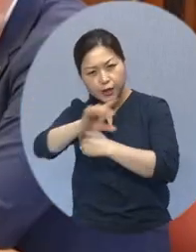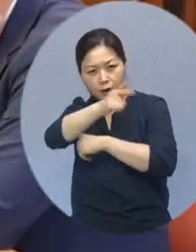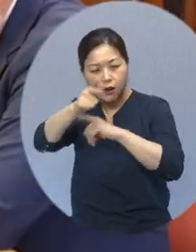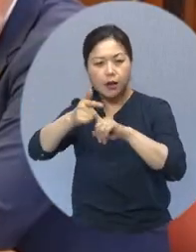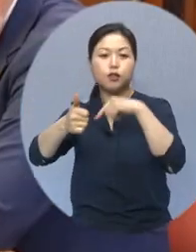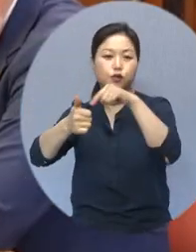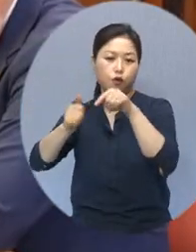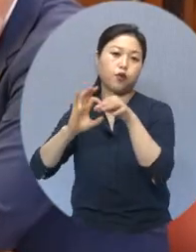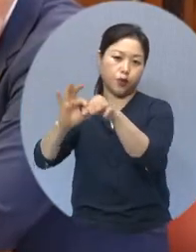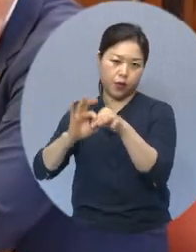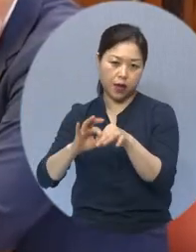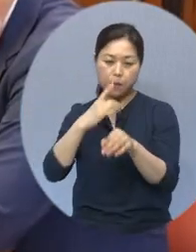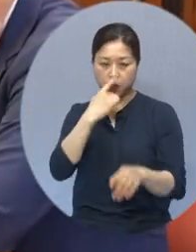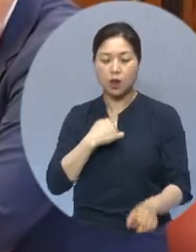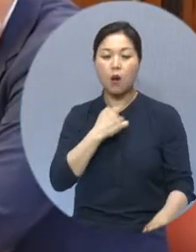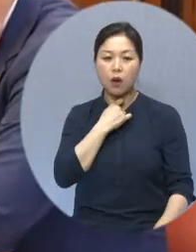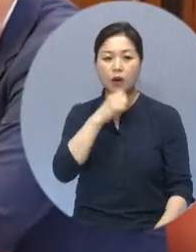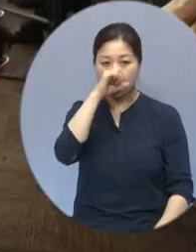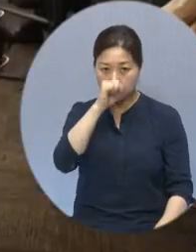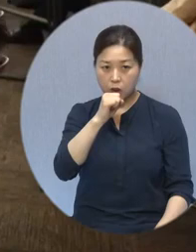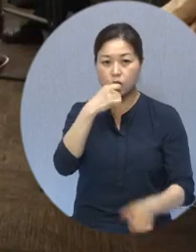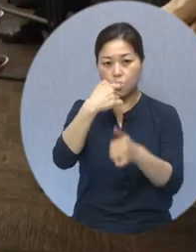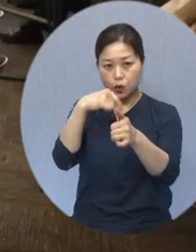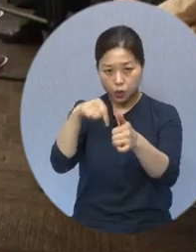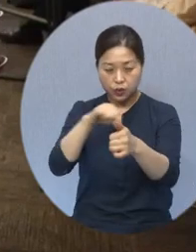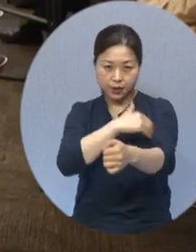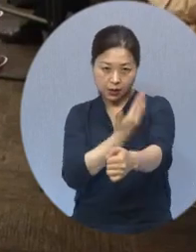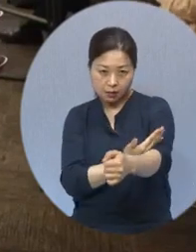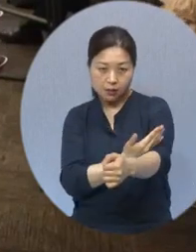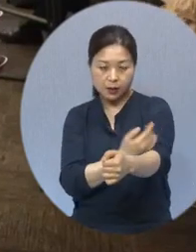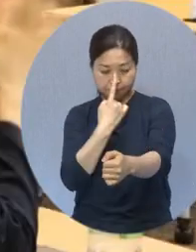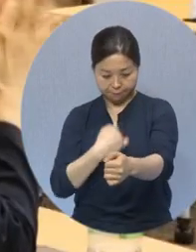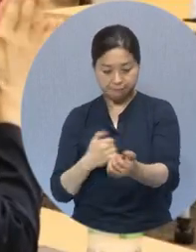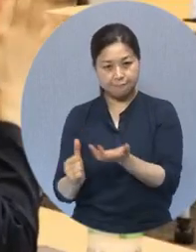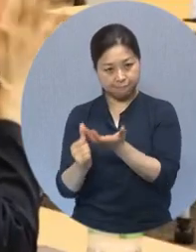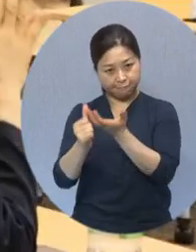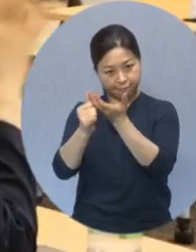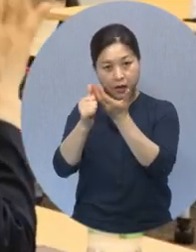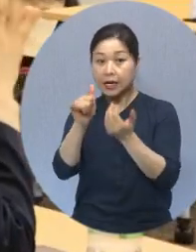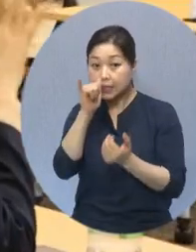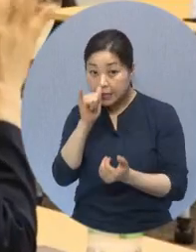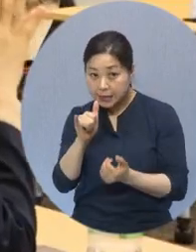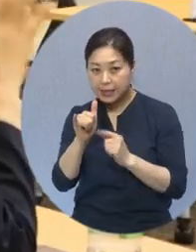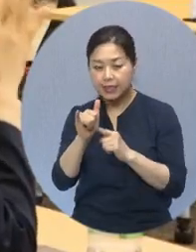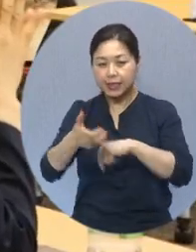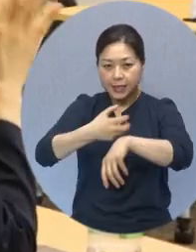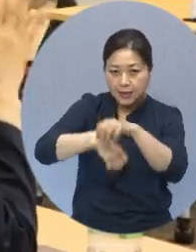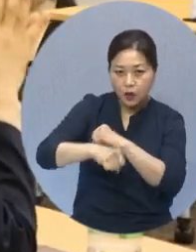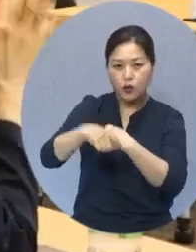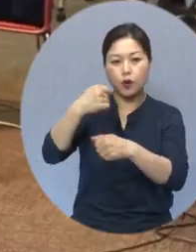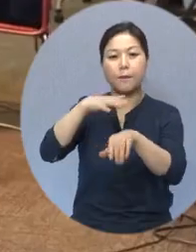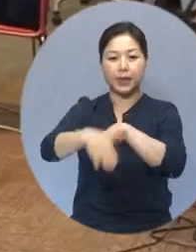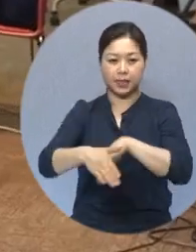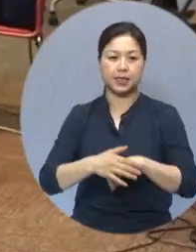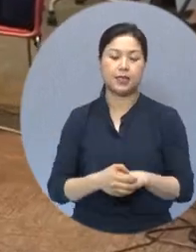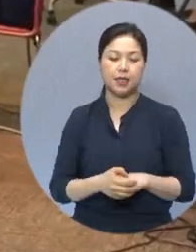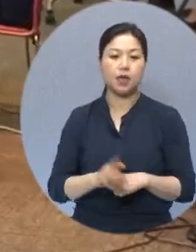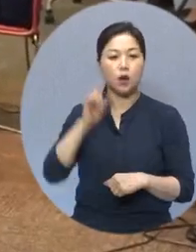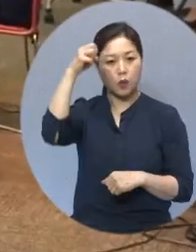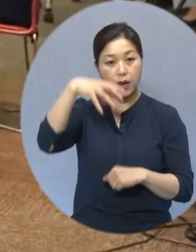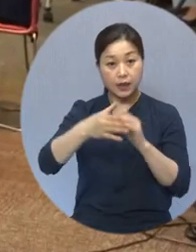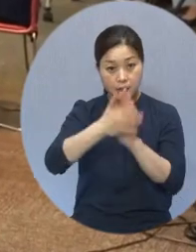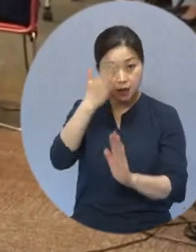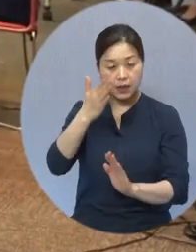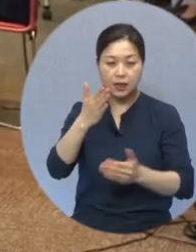교육을 통해 자신이 원하고 좋아하는 교육적 역량을 스스로 갖추어 나가는 능동적 교육 방식으로